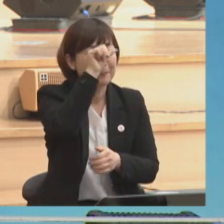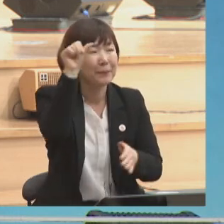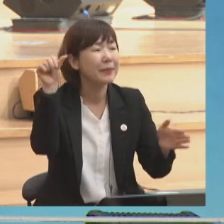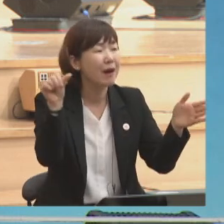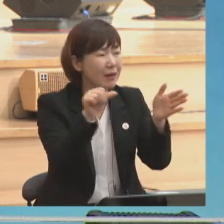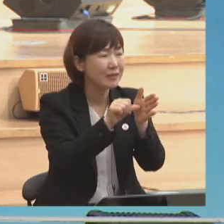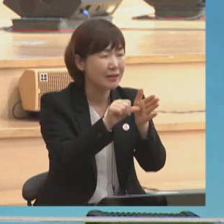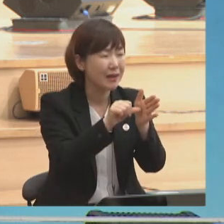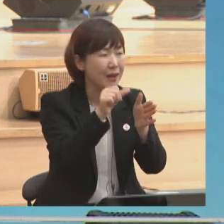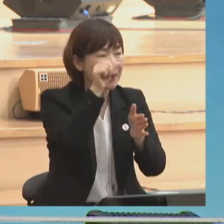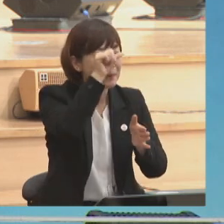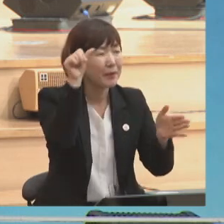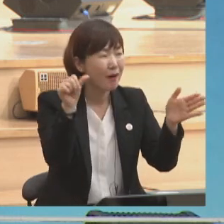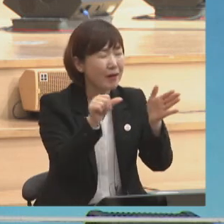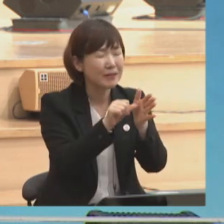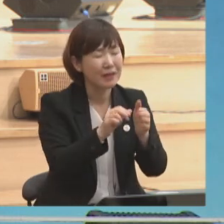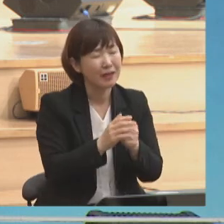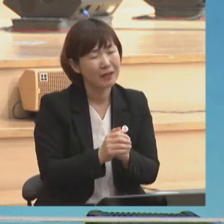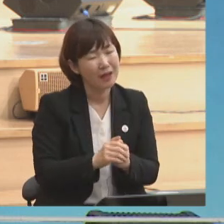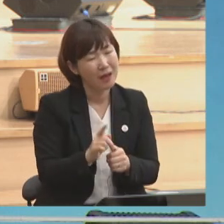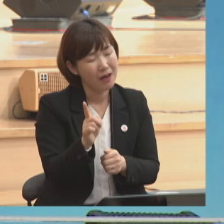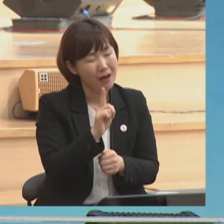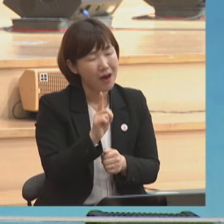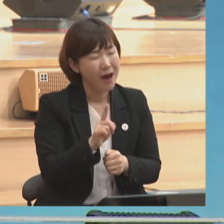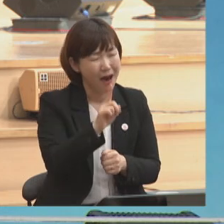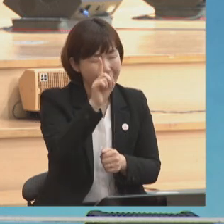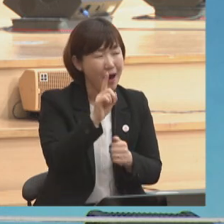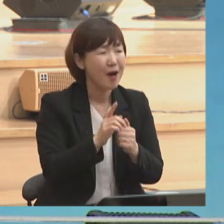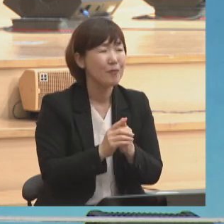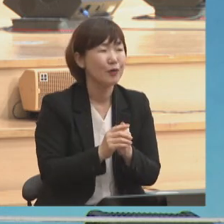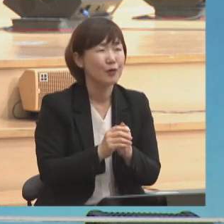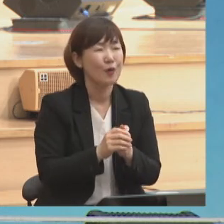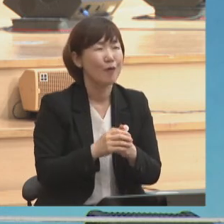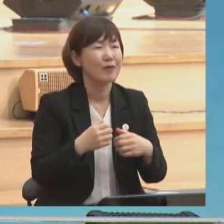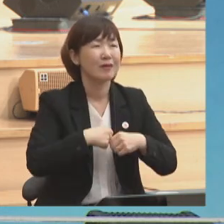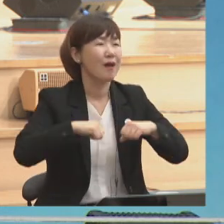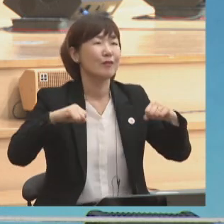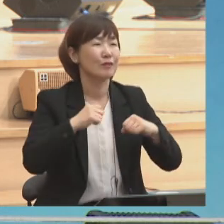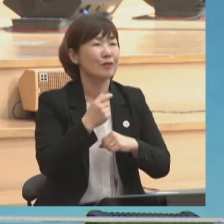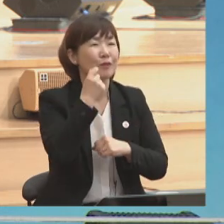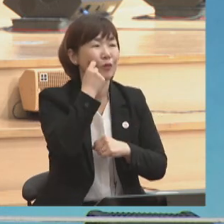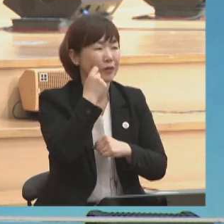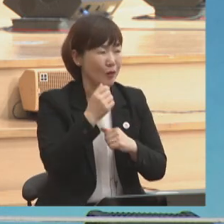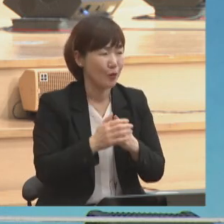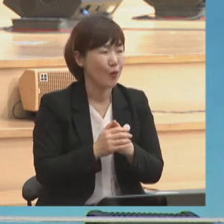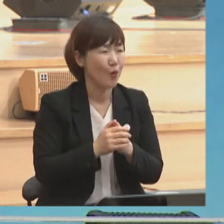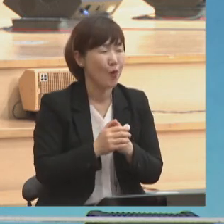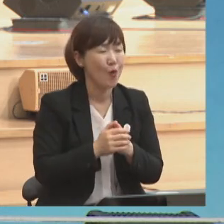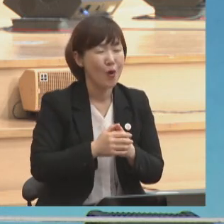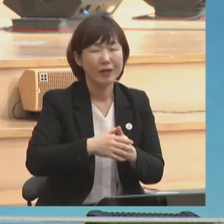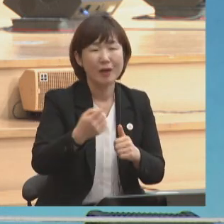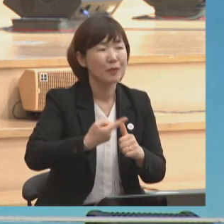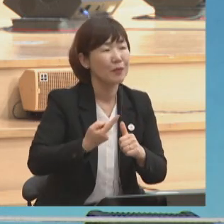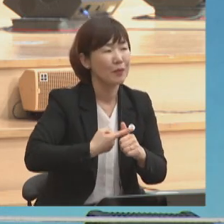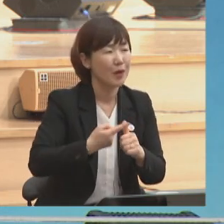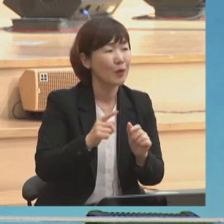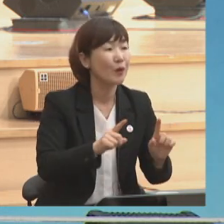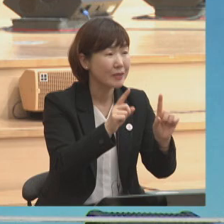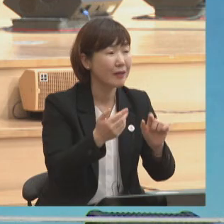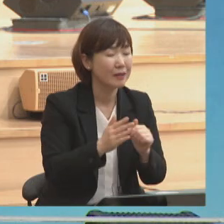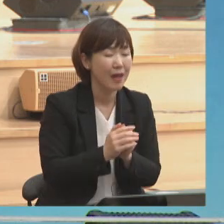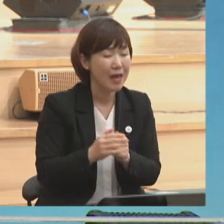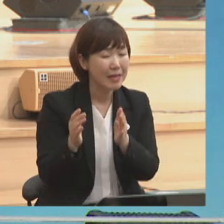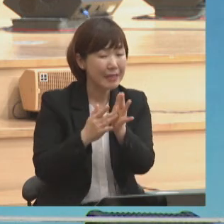일평생 천도 끄르기 신세로 살았어요. 부자한 여인이라고 손가락질 당하며 살았어요. 그런데 예수라는 선생, 어느 정도 들은